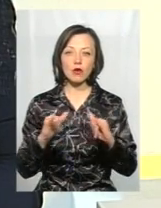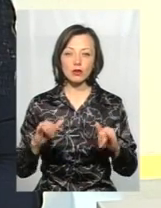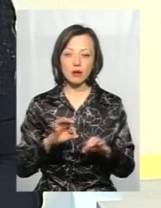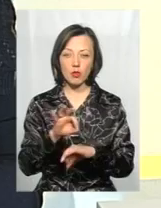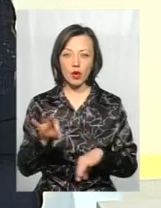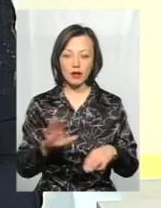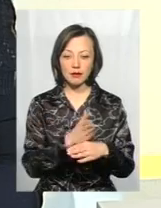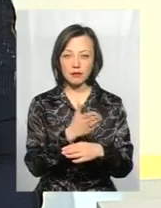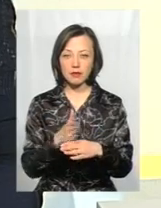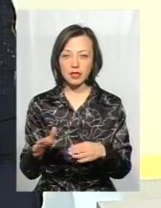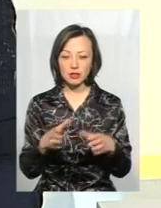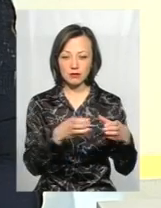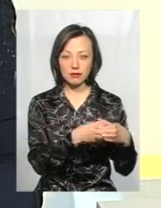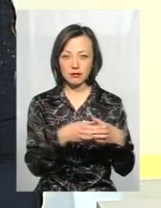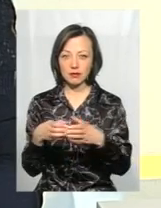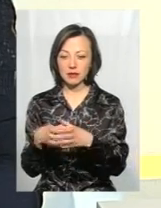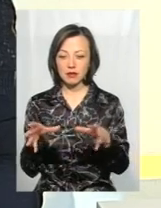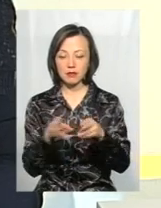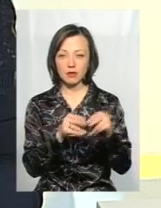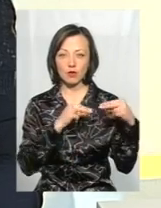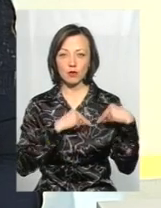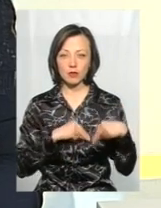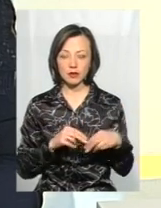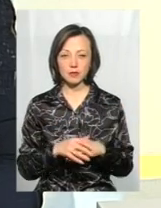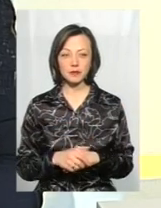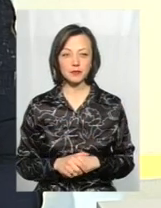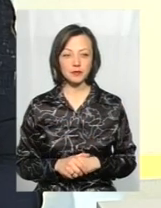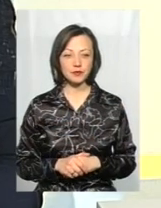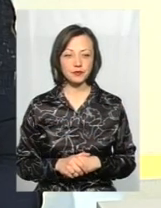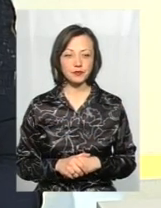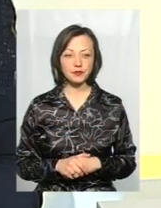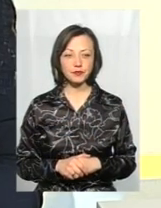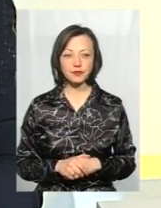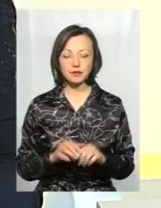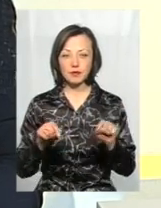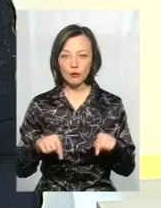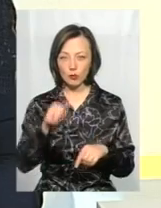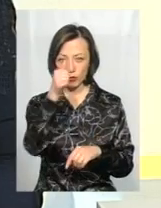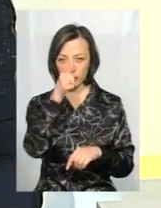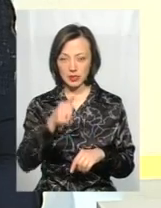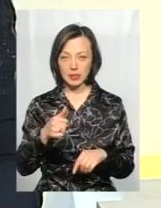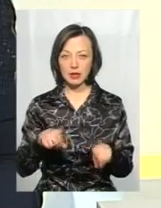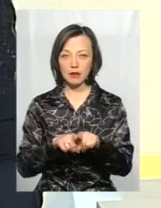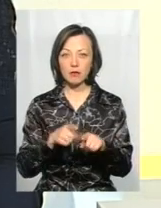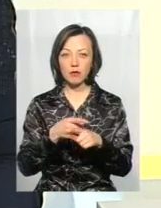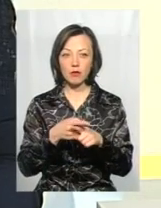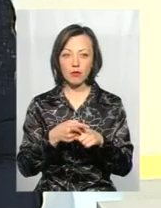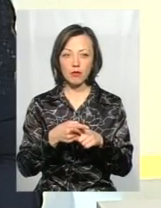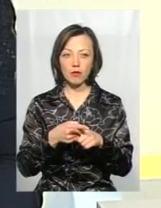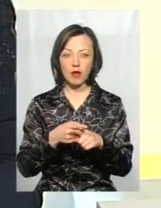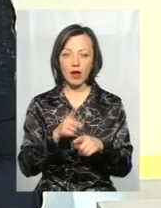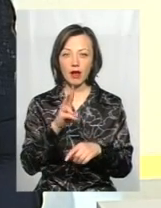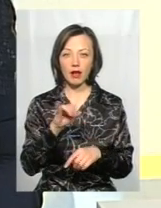проєкту міжмуніципального співробітництва, об'єднавшись з іншими громадами. І, до речі, в цьому місяці ми так плануємо виїзд в